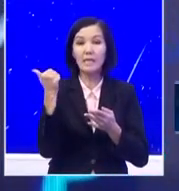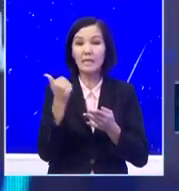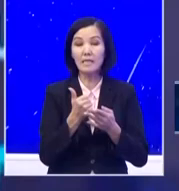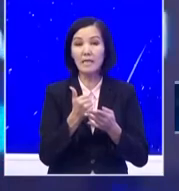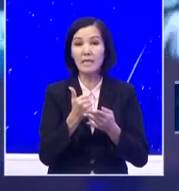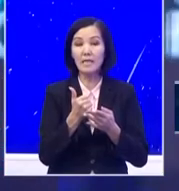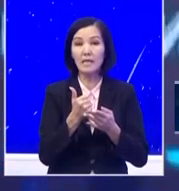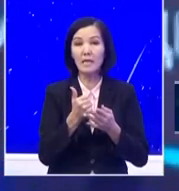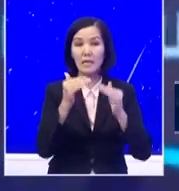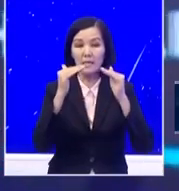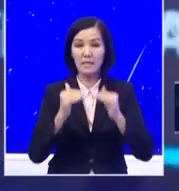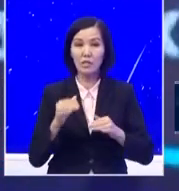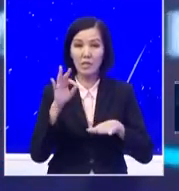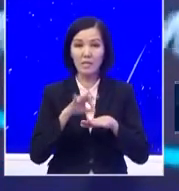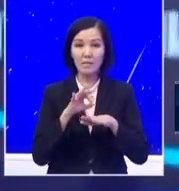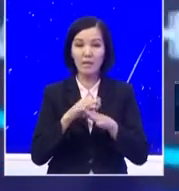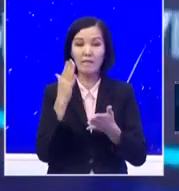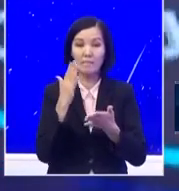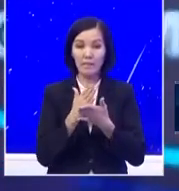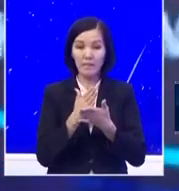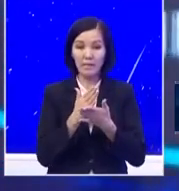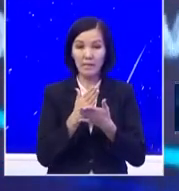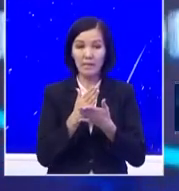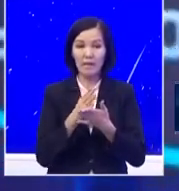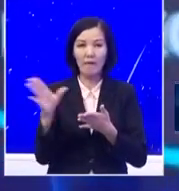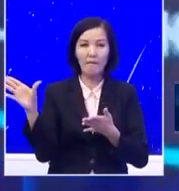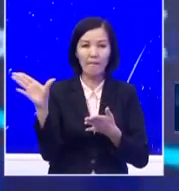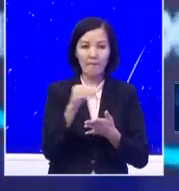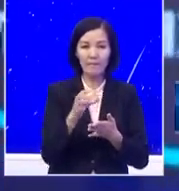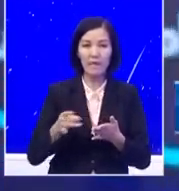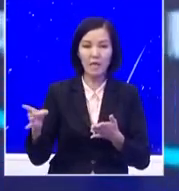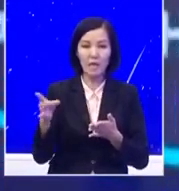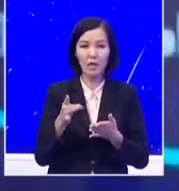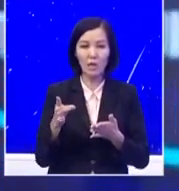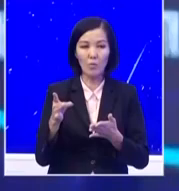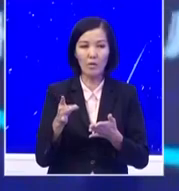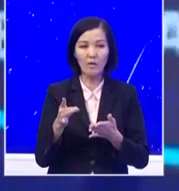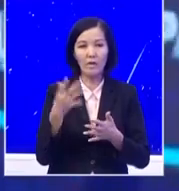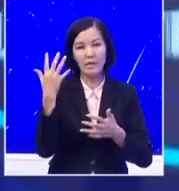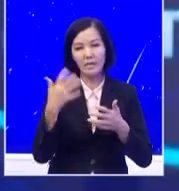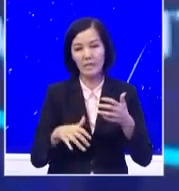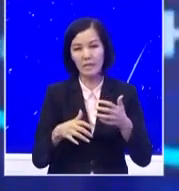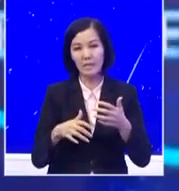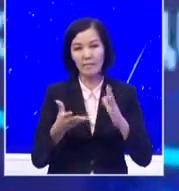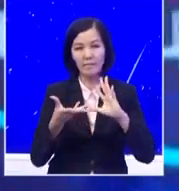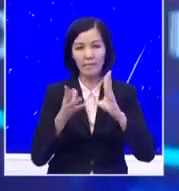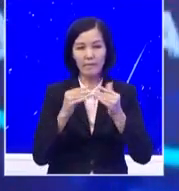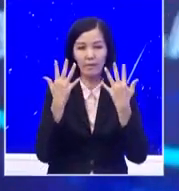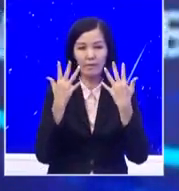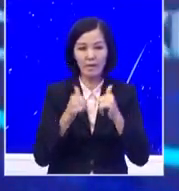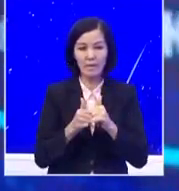отмечается значительное снижение заболеваемости населения во всех регионах. В среднем по стране ежесуточный